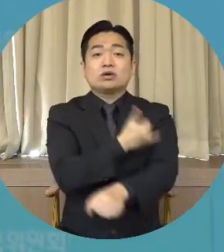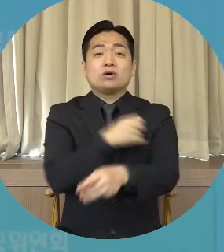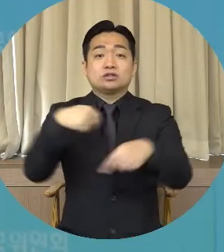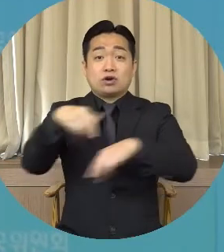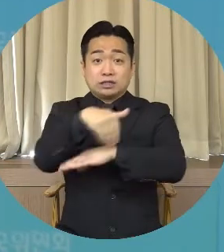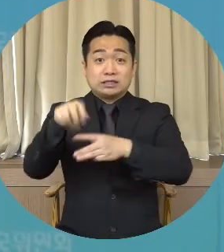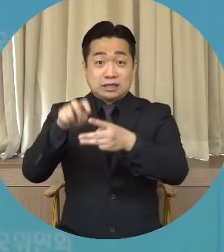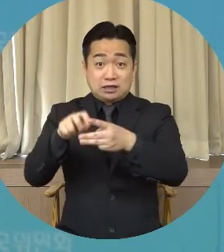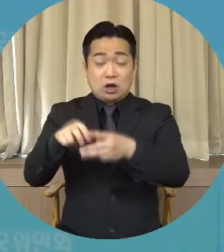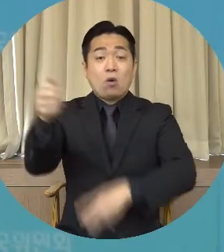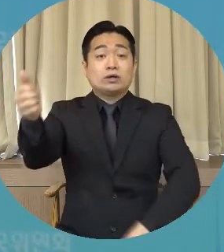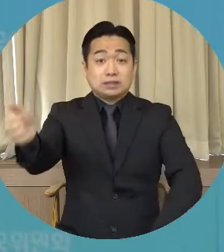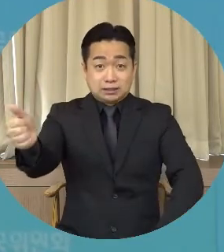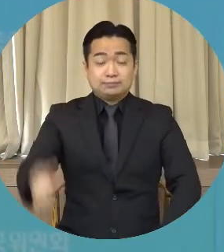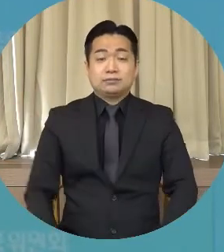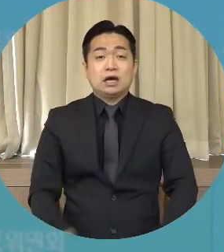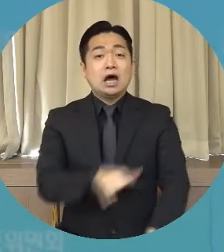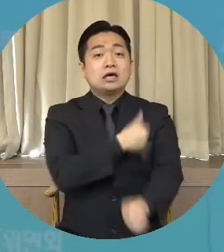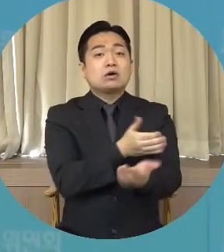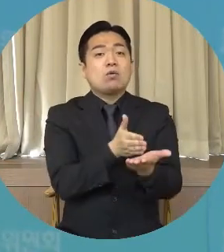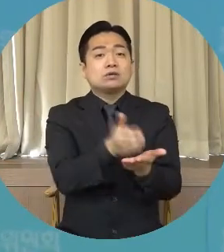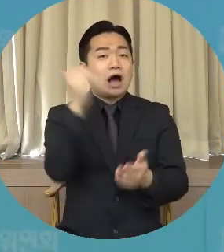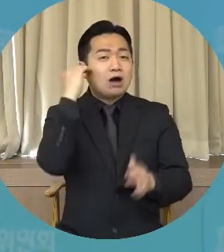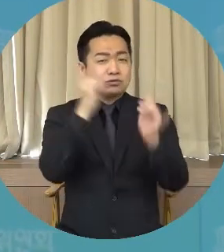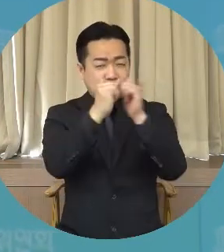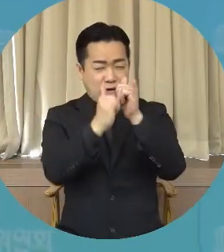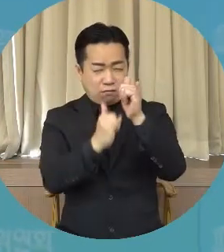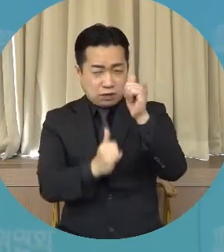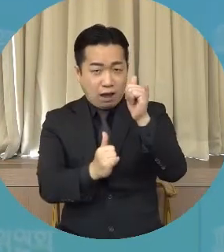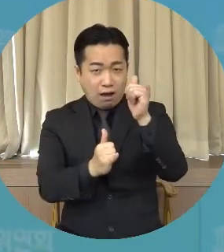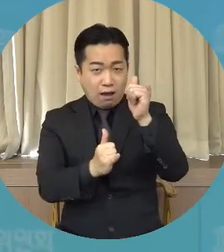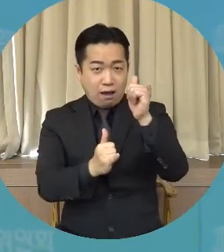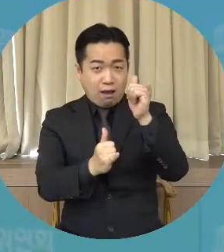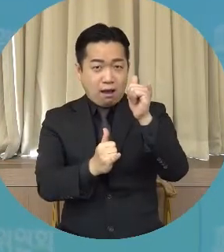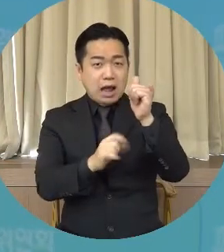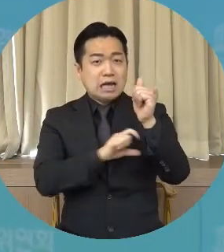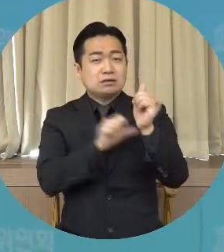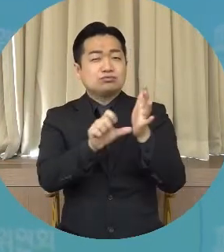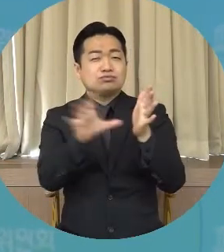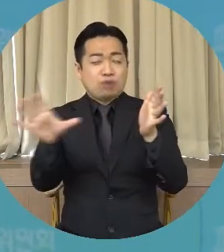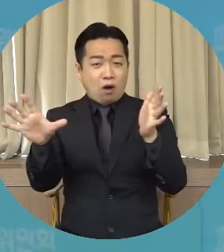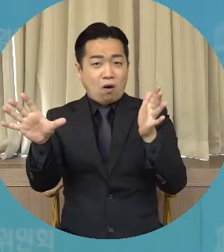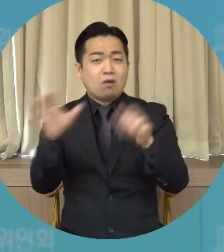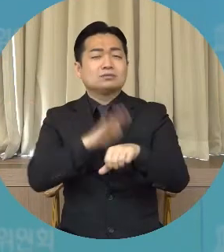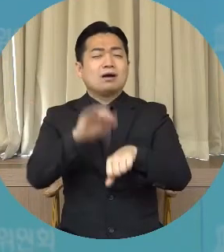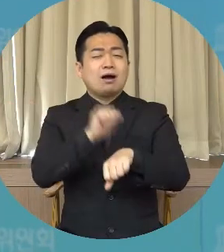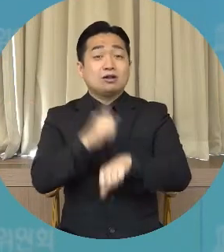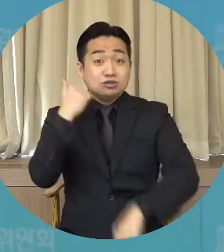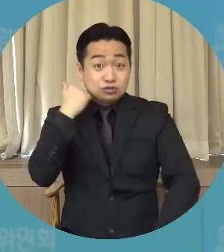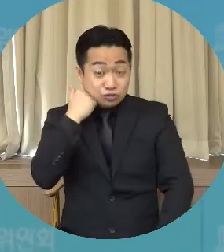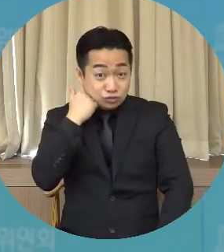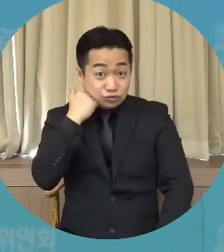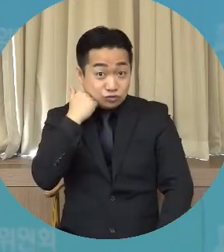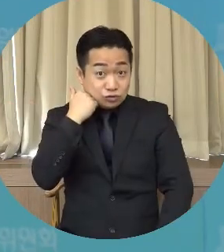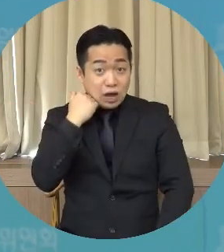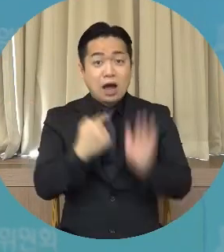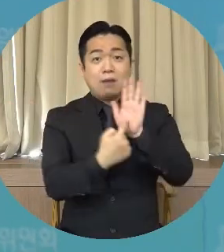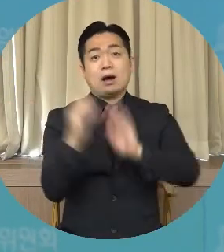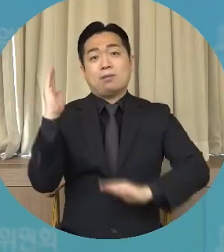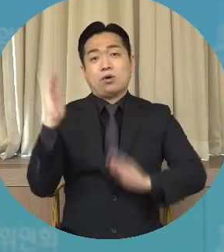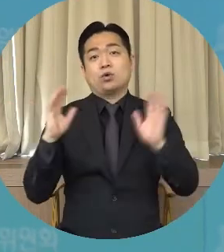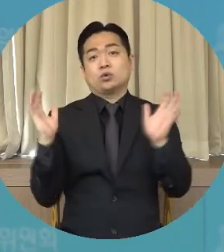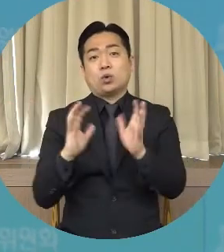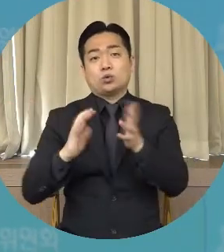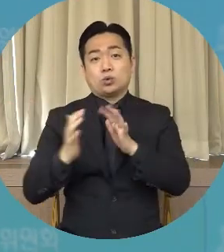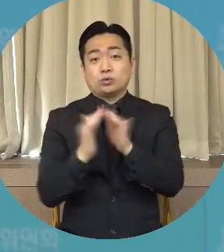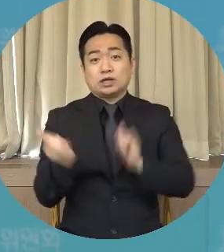그리고 인권 분야에서는 대한민국 역사에 한 획을 그었다고 해도 과언이 아니실 발제자 및 토론자